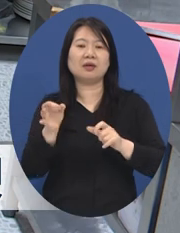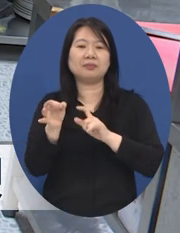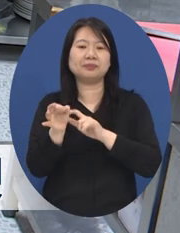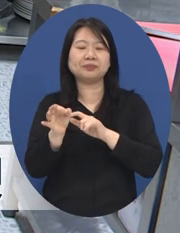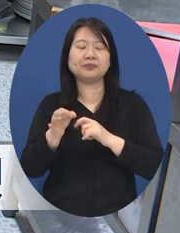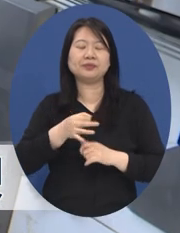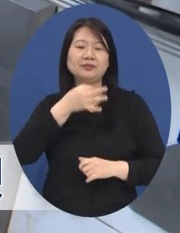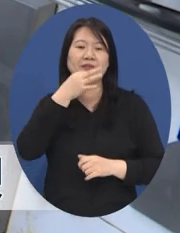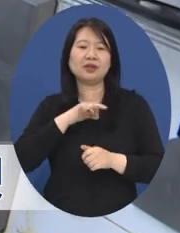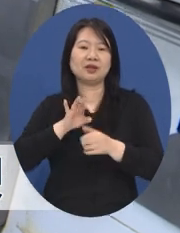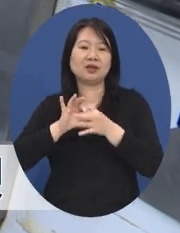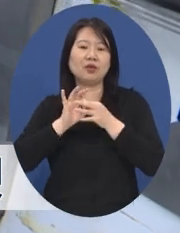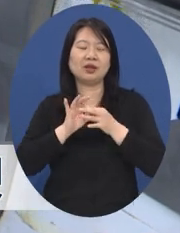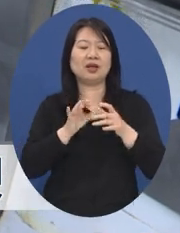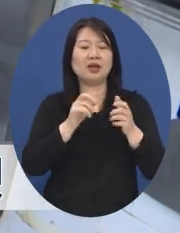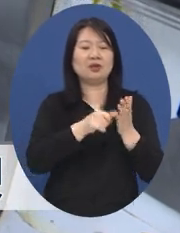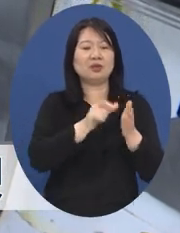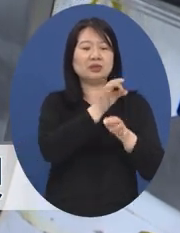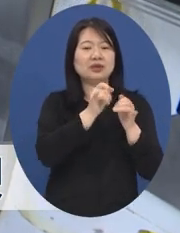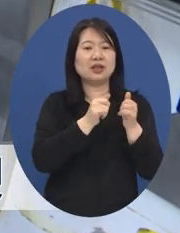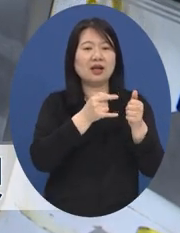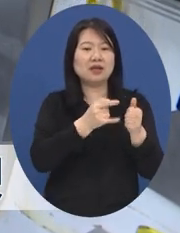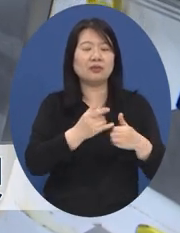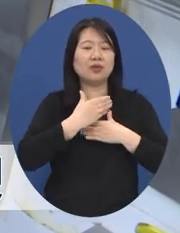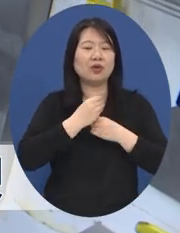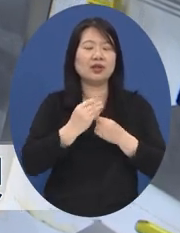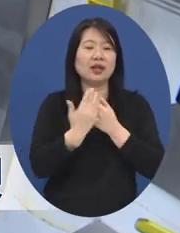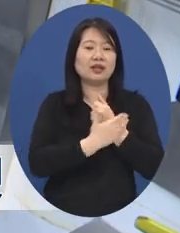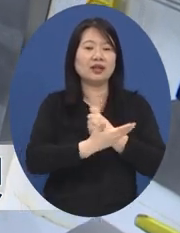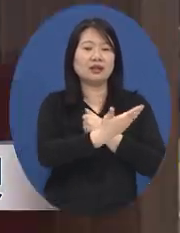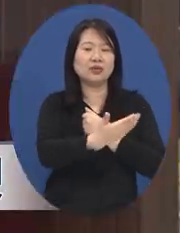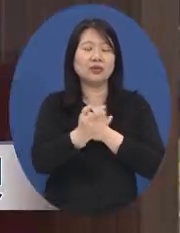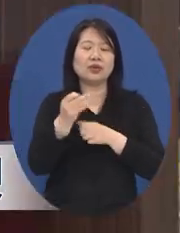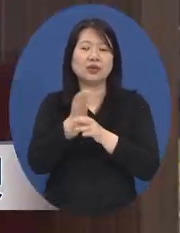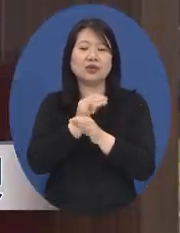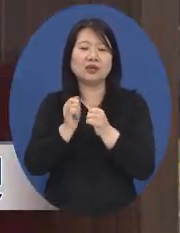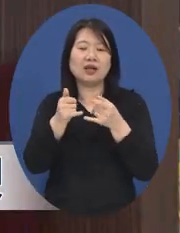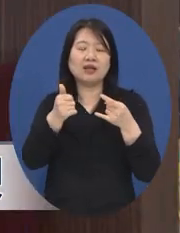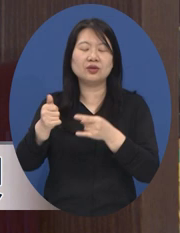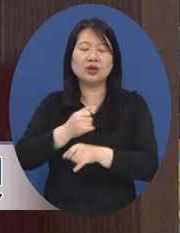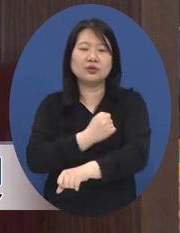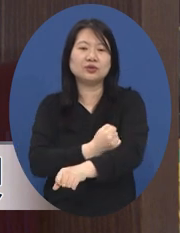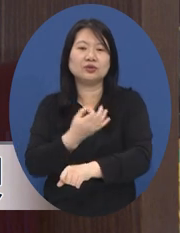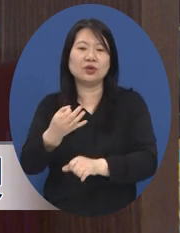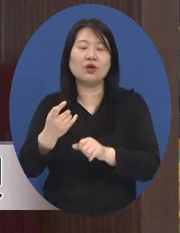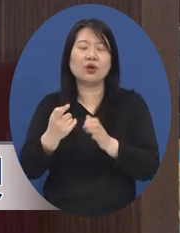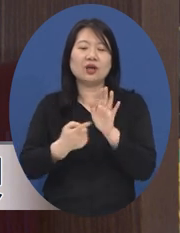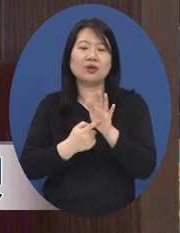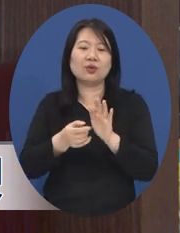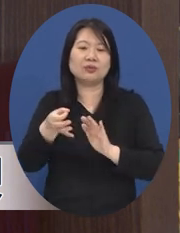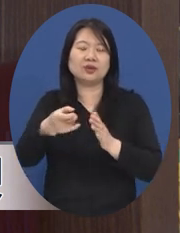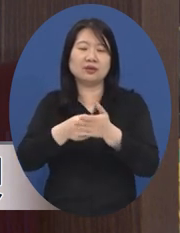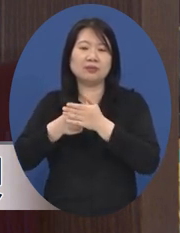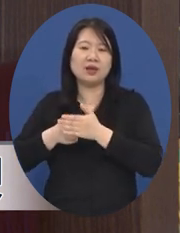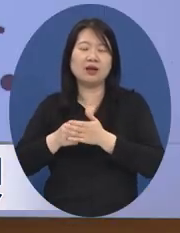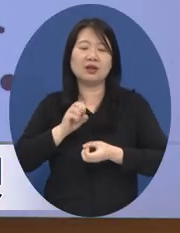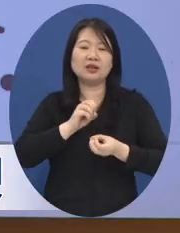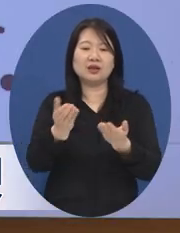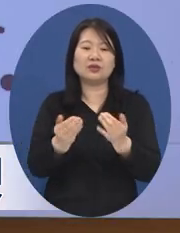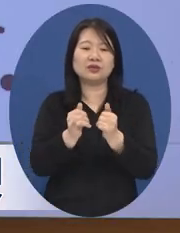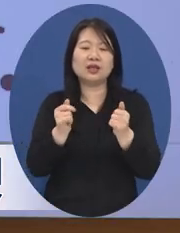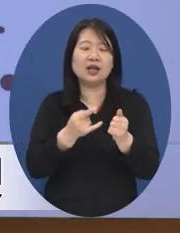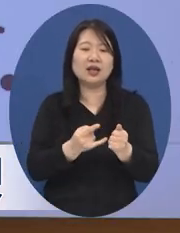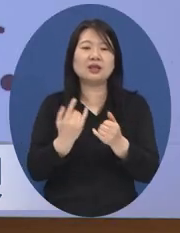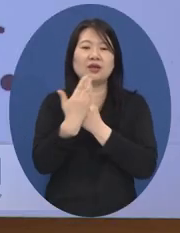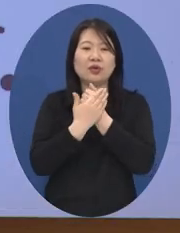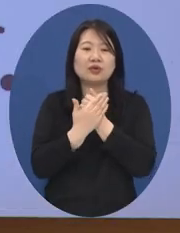지역화폐 인센티브로 소비자인 도민에게는 편리함과 혜택을, 소상공인에게는 수수료와 광고비 절감을, 배달 노동자에게는